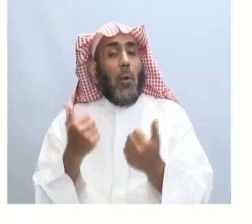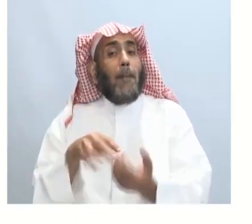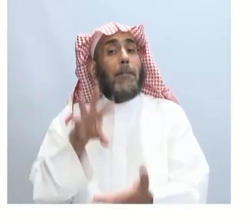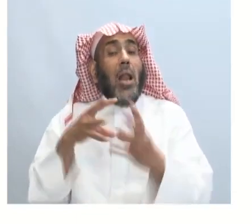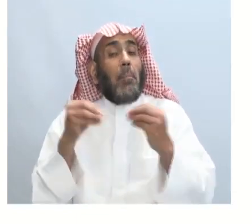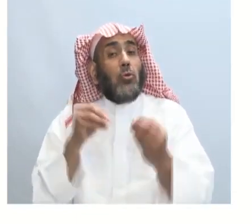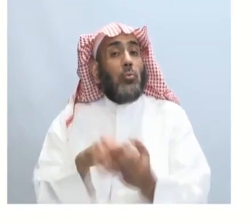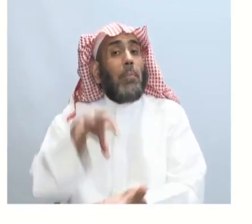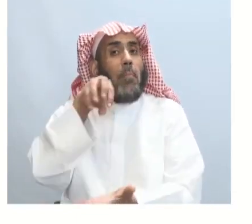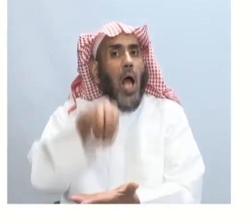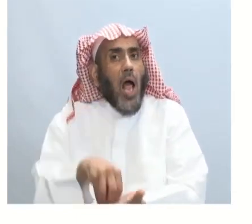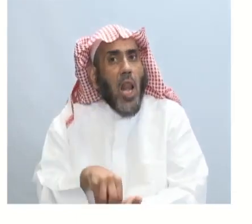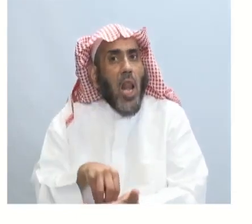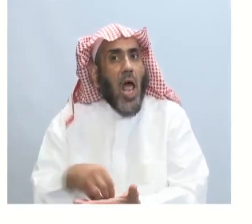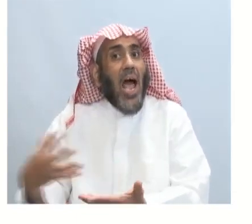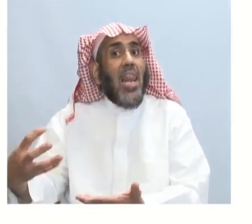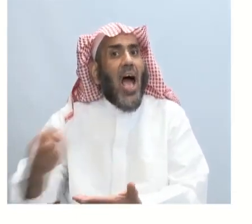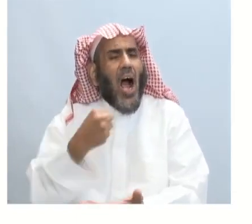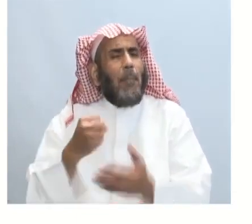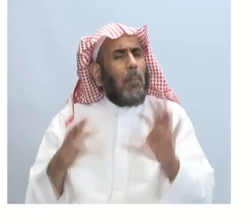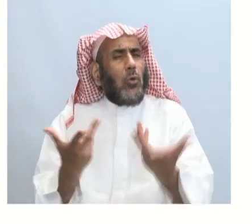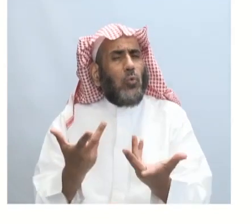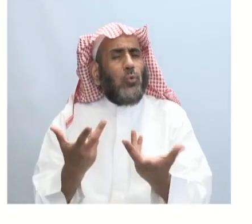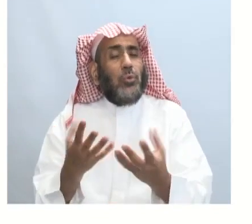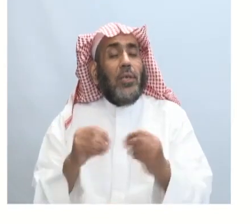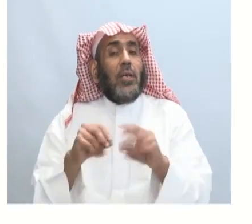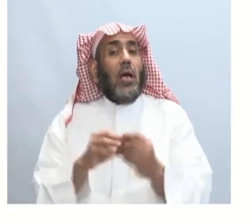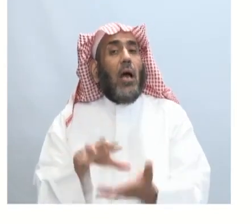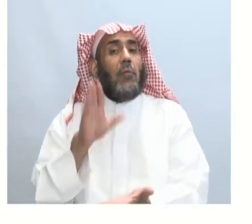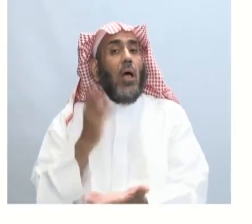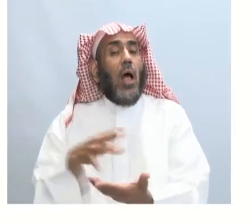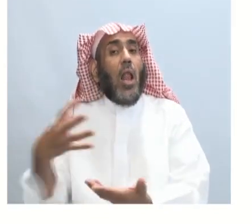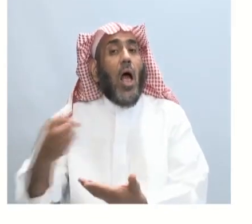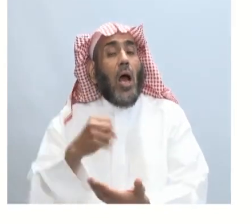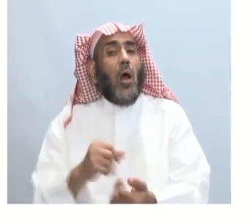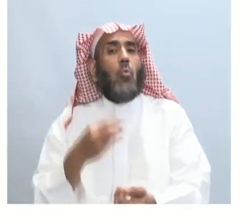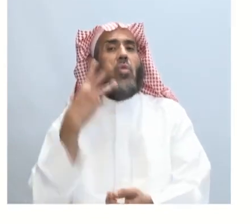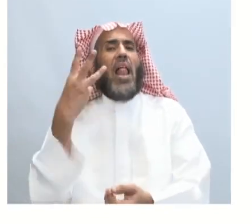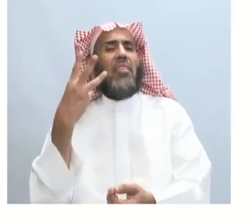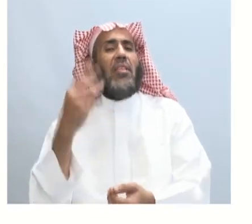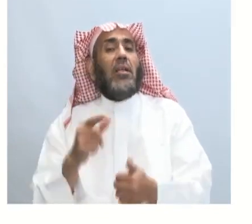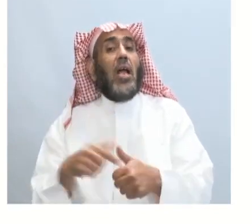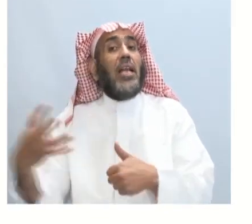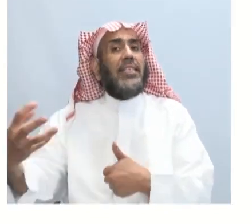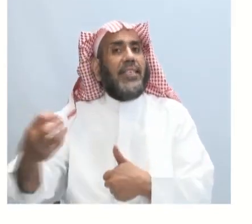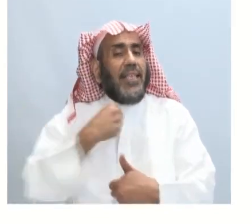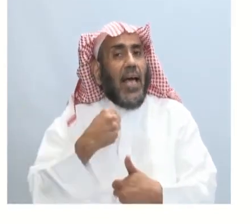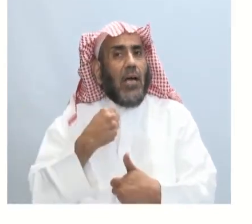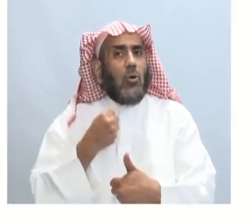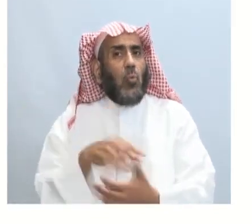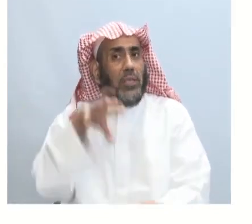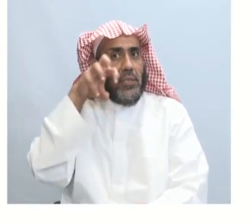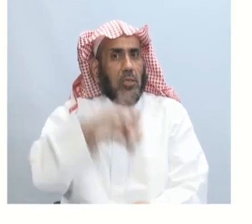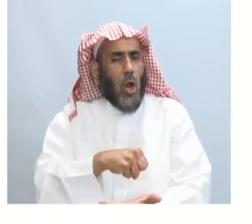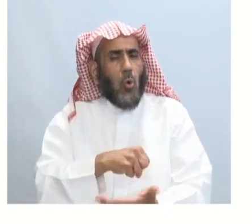المقصود بمحل الحق ذكرنا ان الحق له ثلاثه عناصر الاستئثار والتسلط